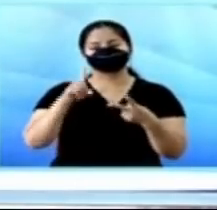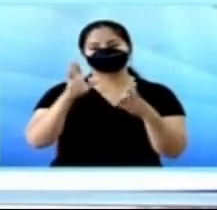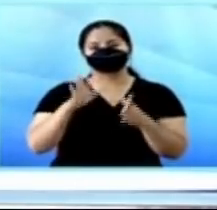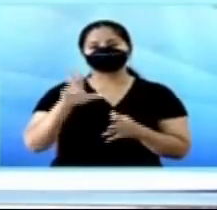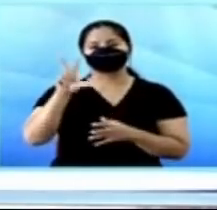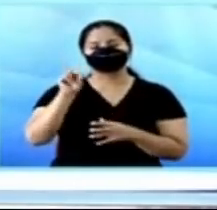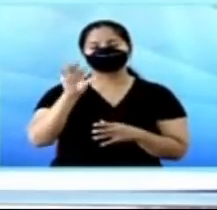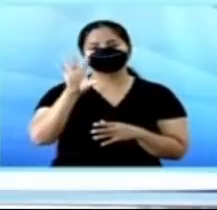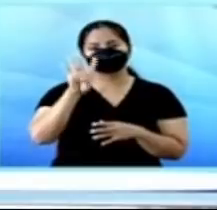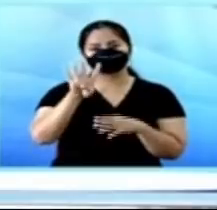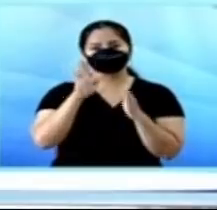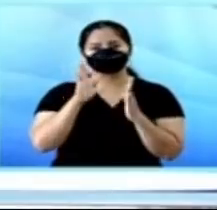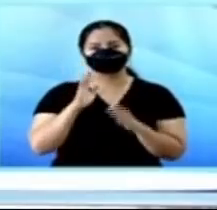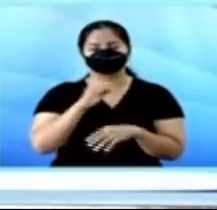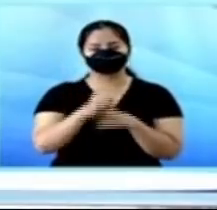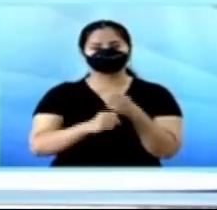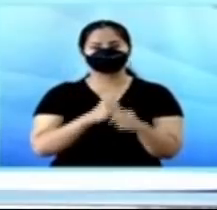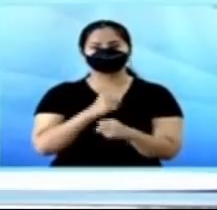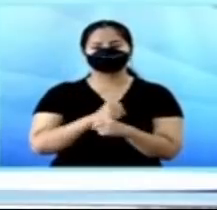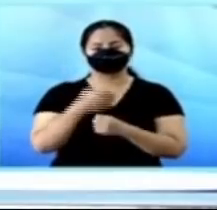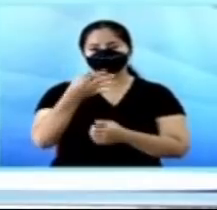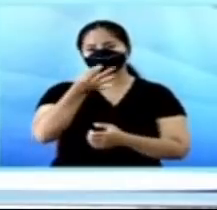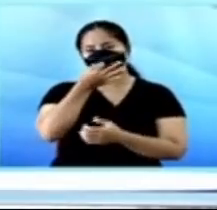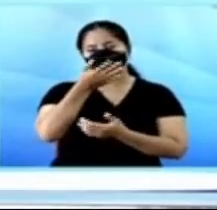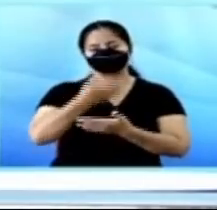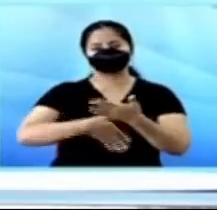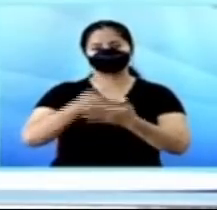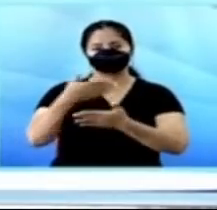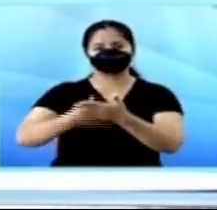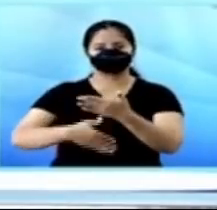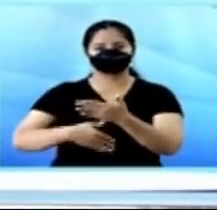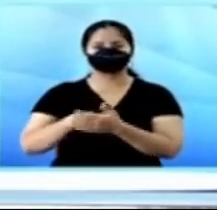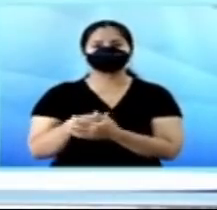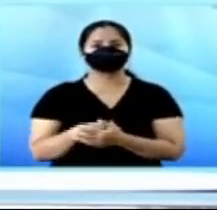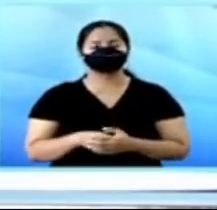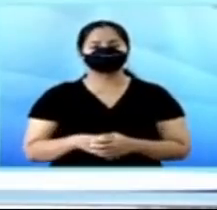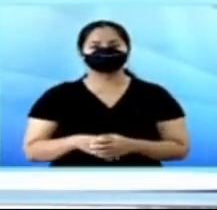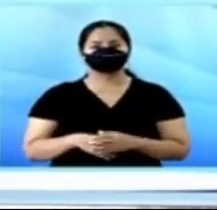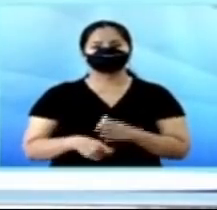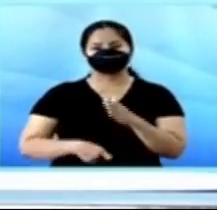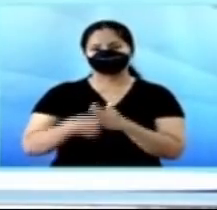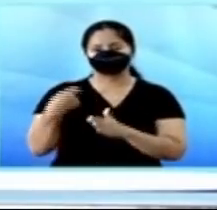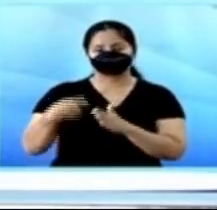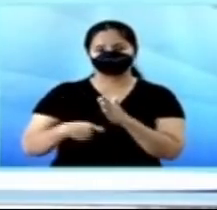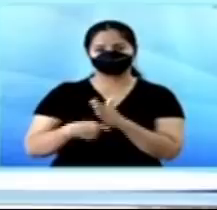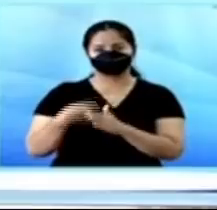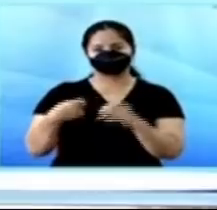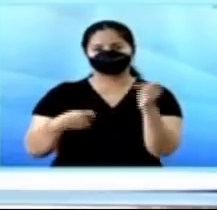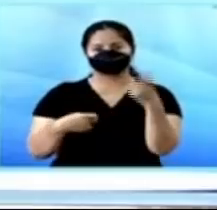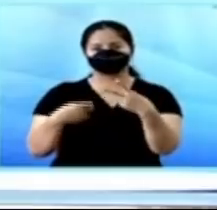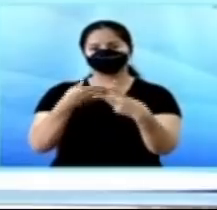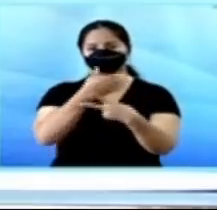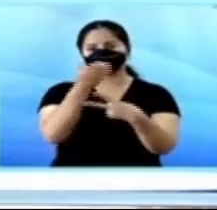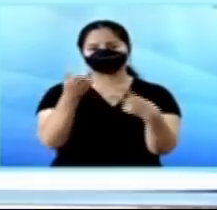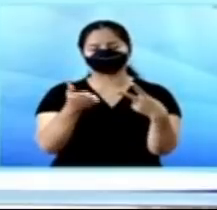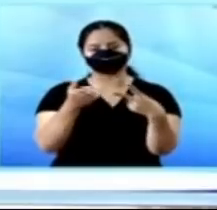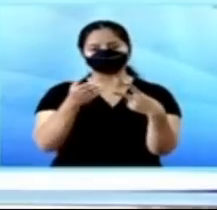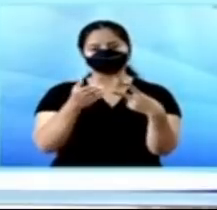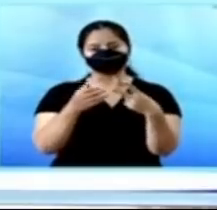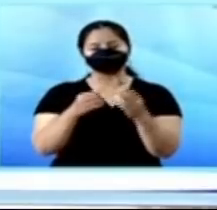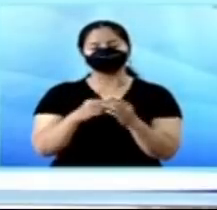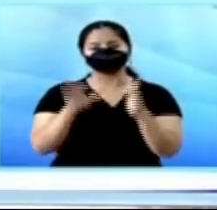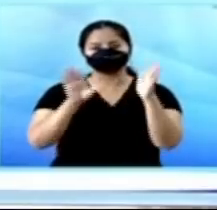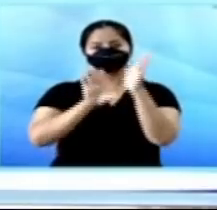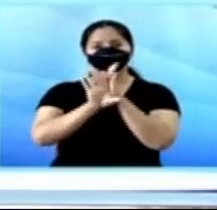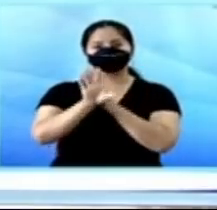34ปีซึ่งเฮ็ดอาชีพค้าขายเนาะเหตุผลที่ทั้ง2เดินทางไปแขวงเชียงข